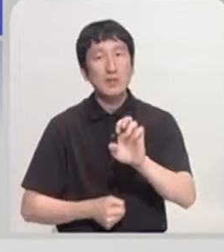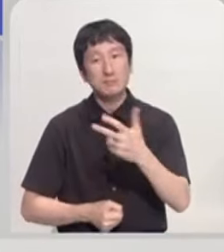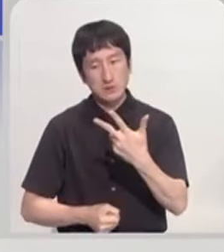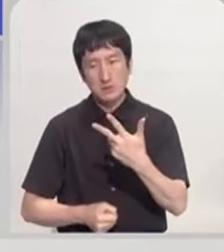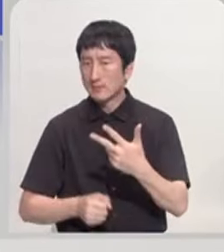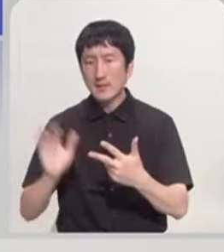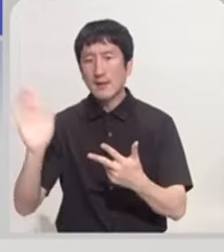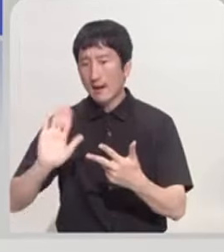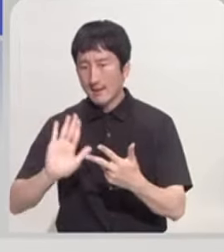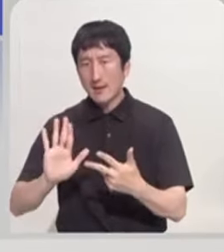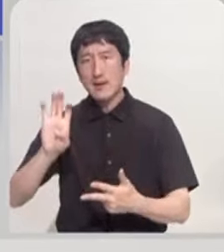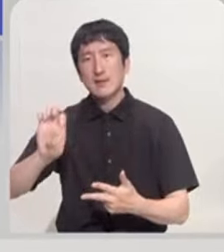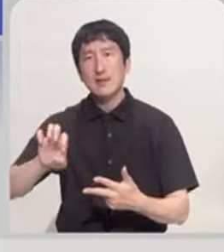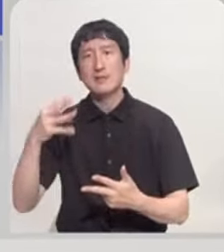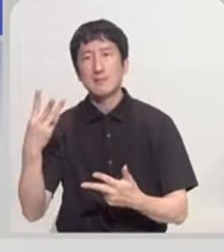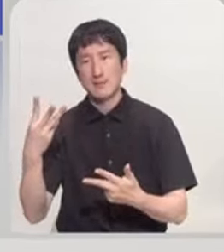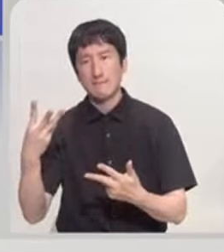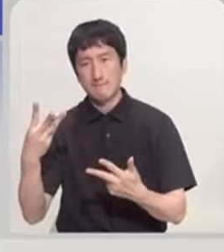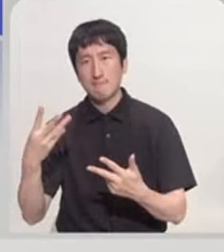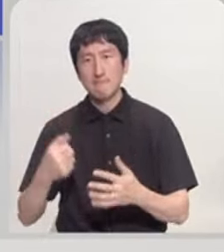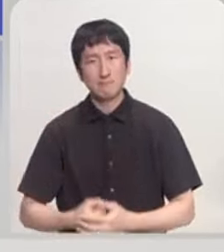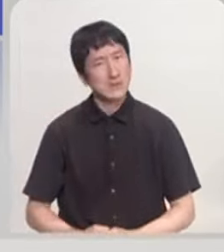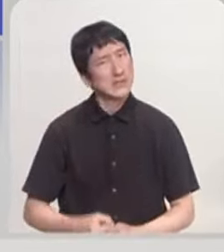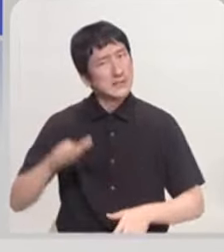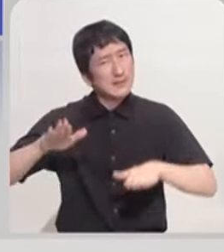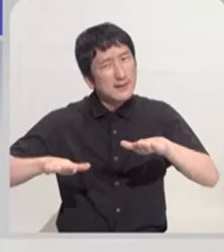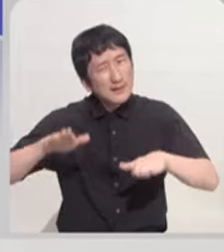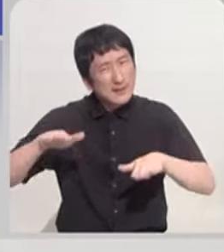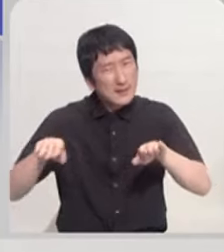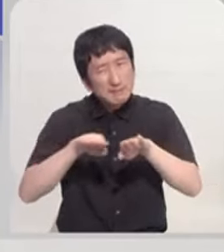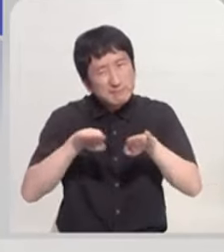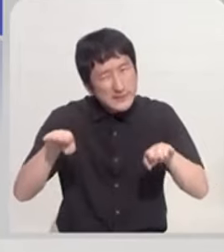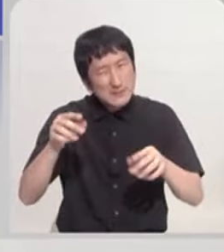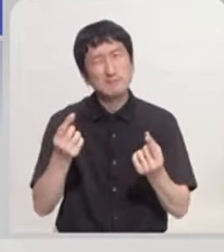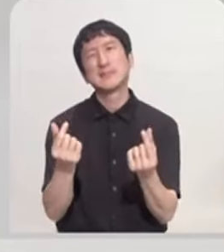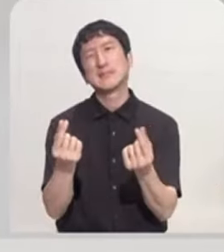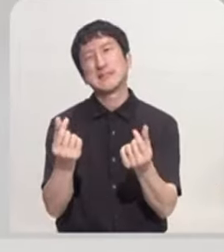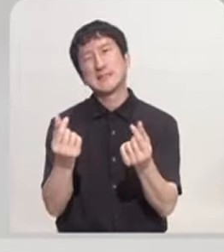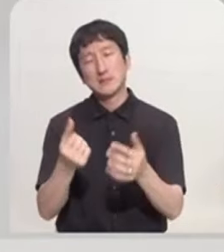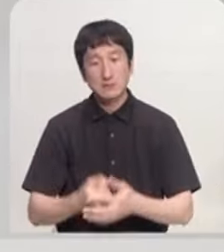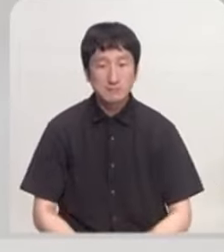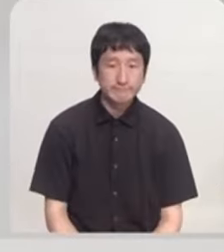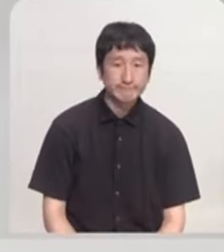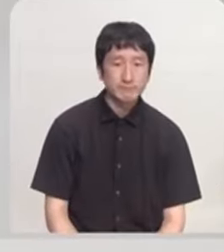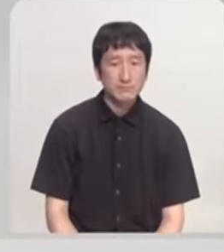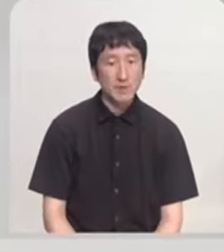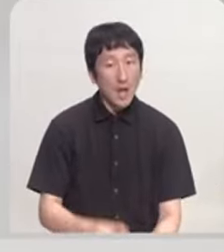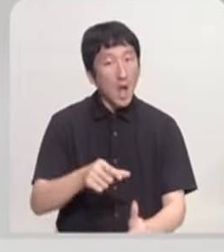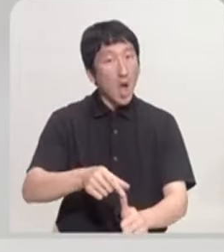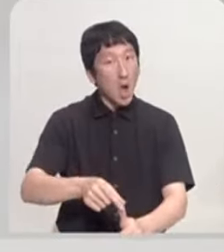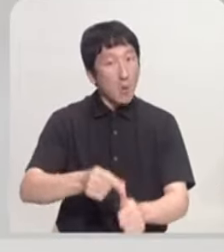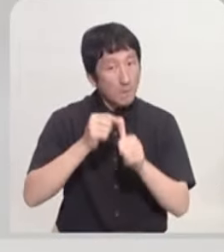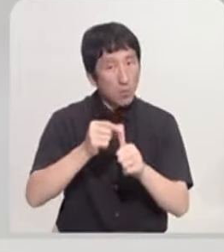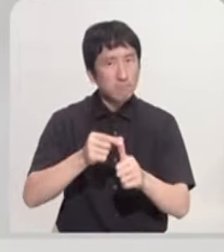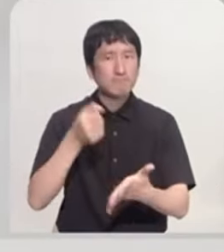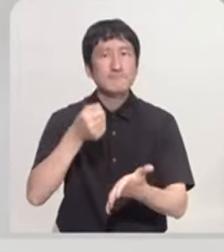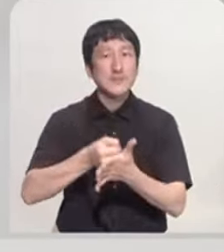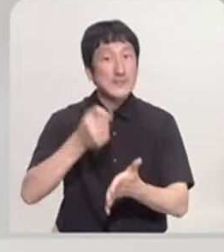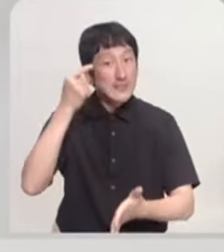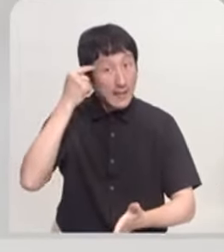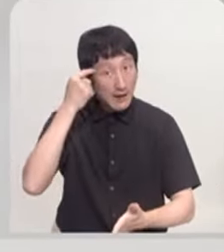의향이 없다 43% 오차범위 안에서 팽팽하게 갈렸습니다 뽑을 의향이 있다는 응답은